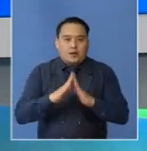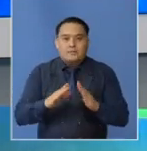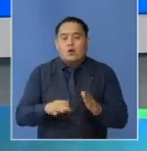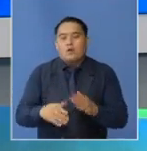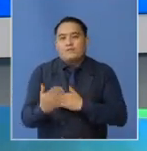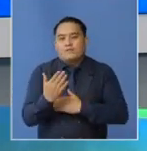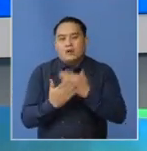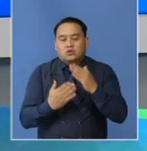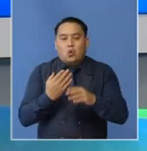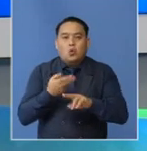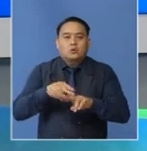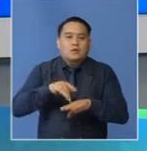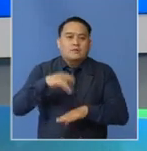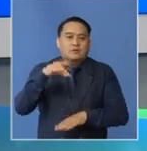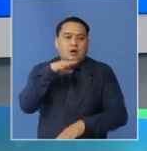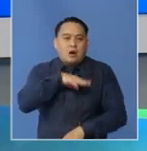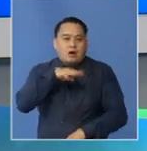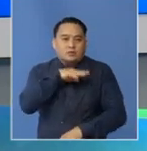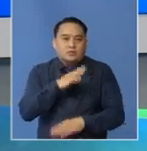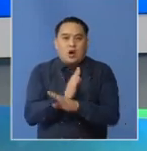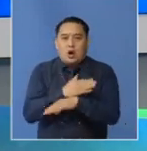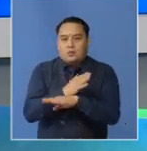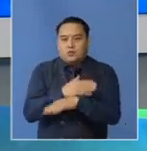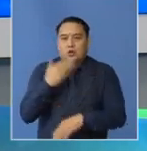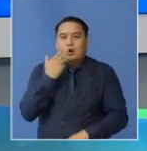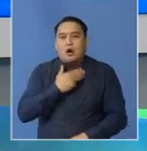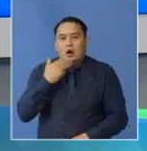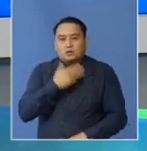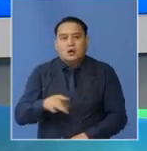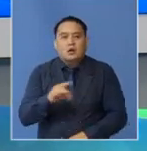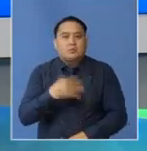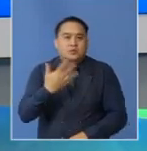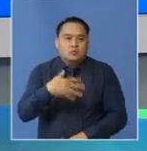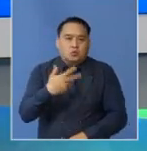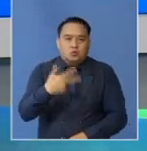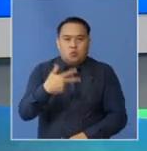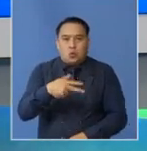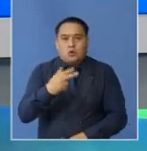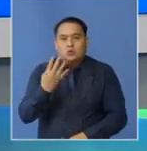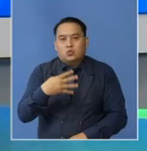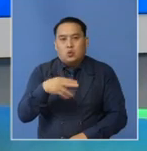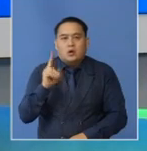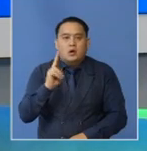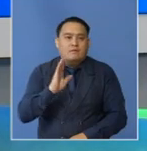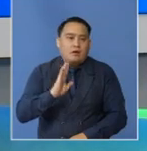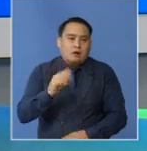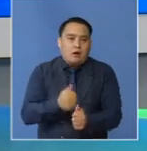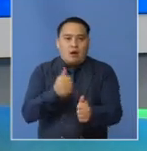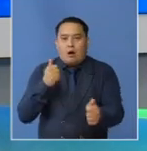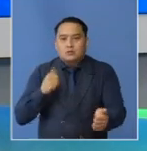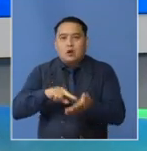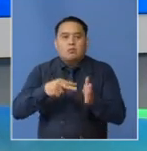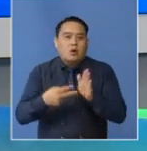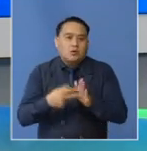3 высотки в Капшигае, Текели и Каратальском районе на 50, 30 и 40 квартир соответственно. Отставание от